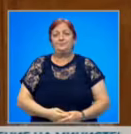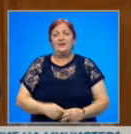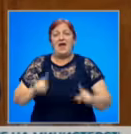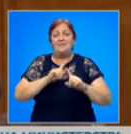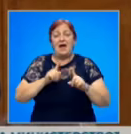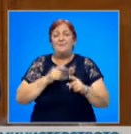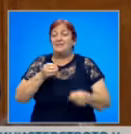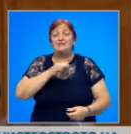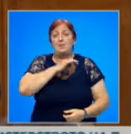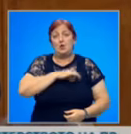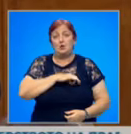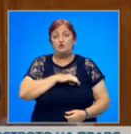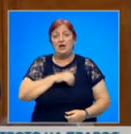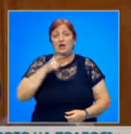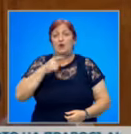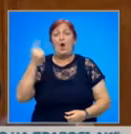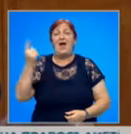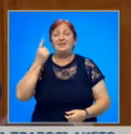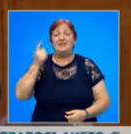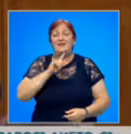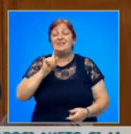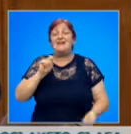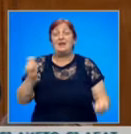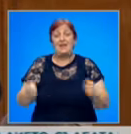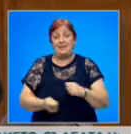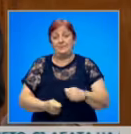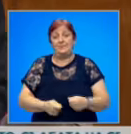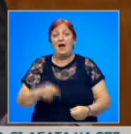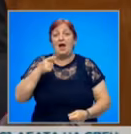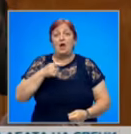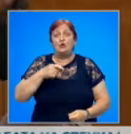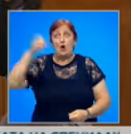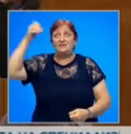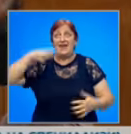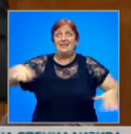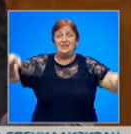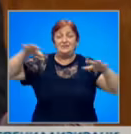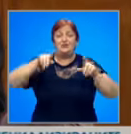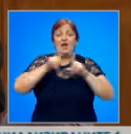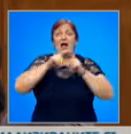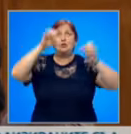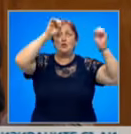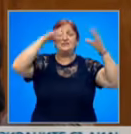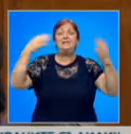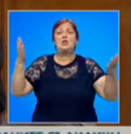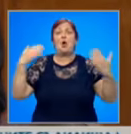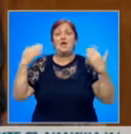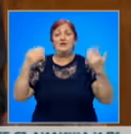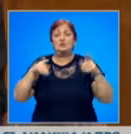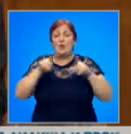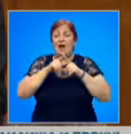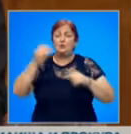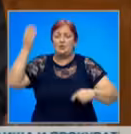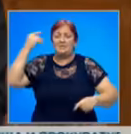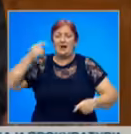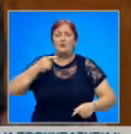Няма да се получи. Той е единствен и незаменим. Той свети над всички нас, като слънцето и въздуха, както на